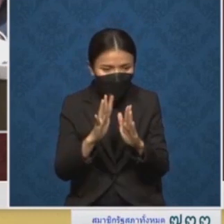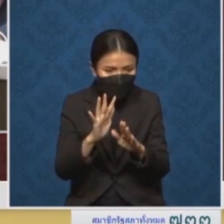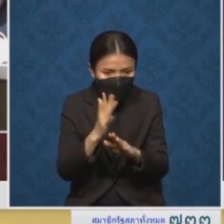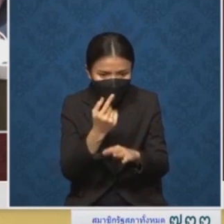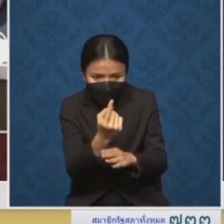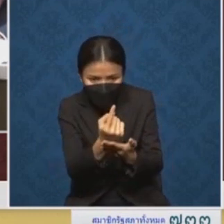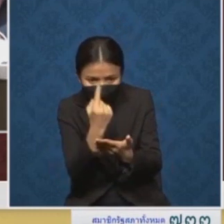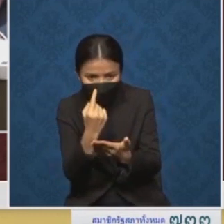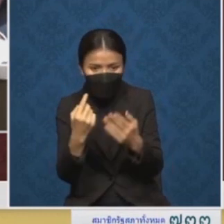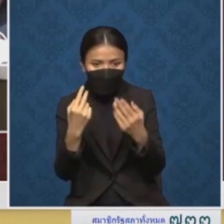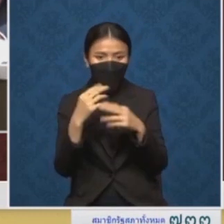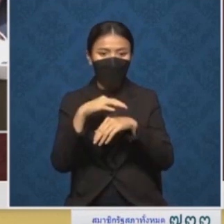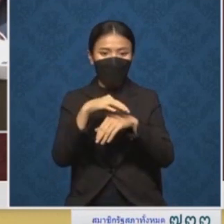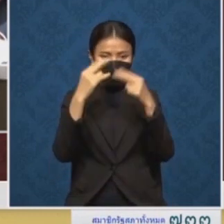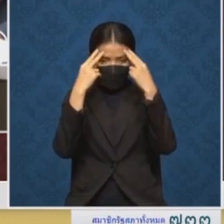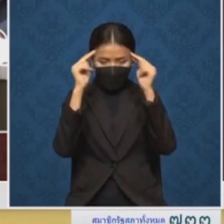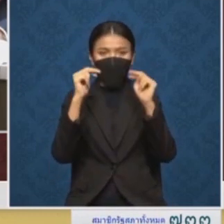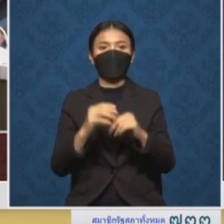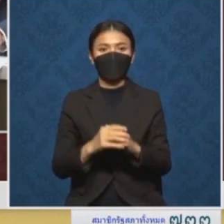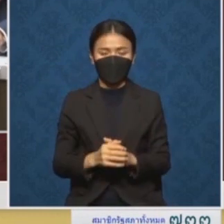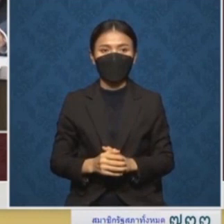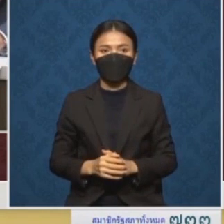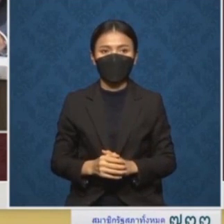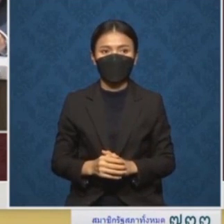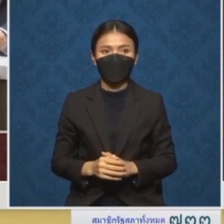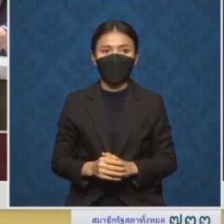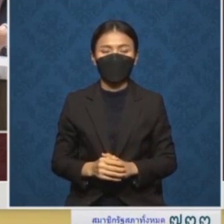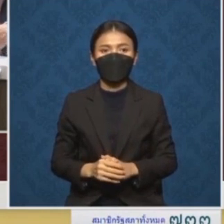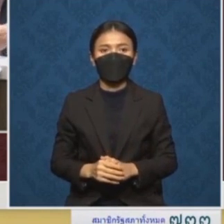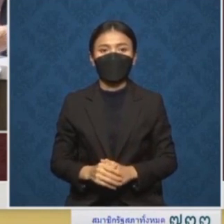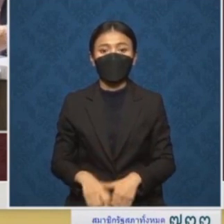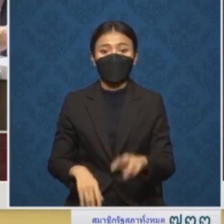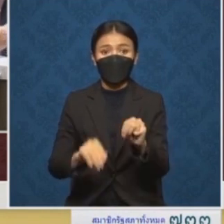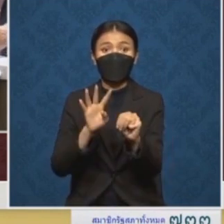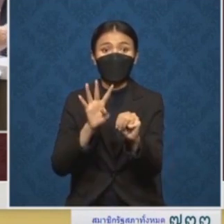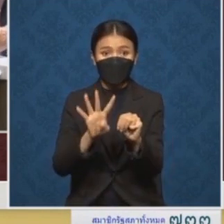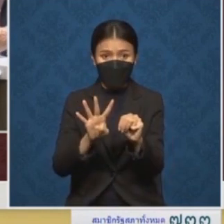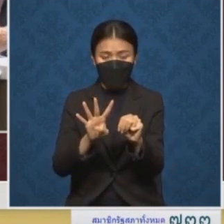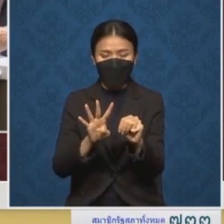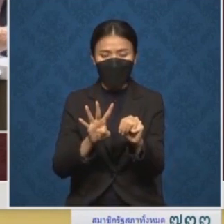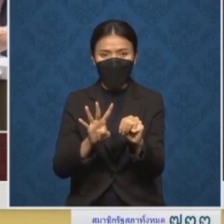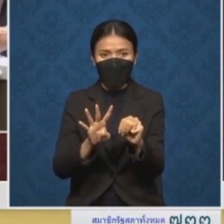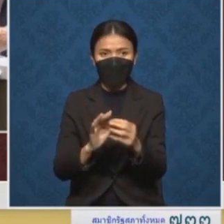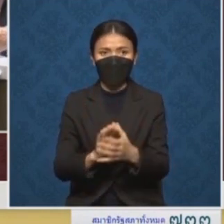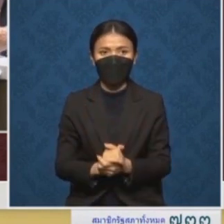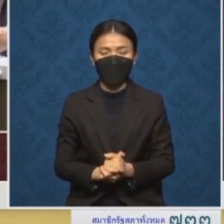สำหรับร่างรัฐธรรมนูญแก้ไขเพิ่มเติมมาตรา4ที่ให้ยกเลิก